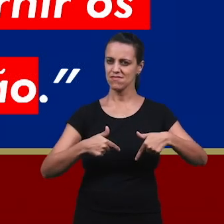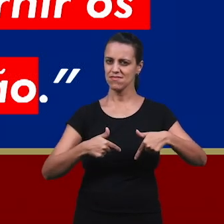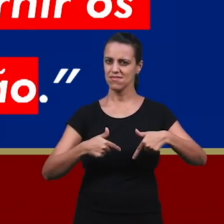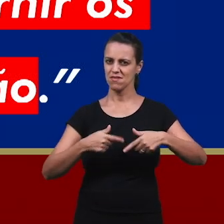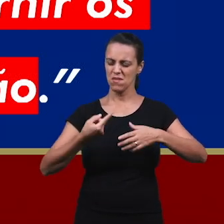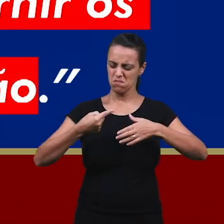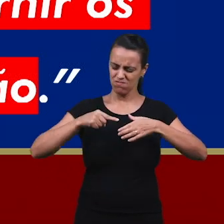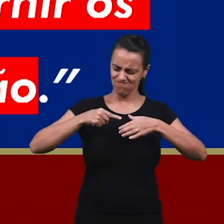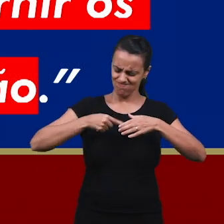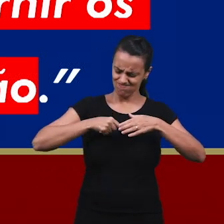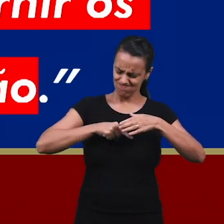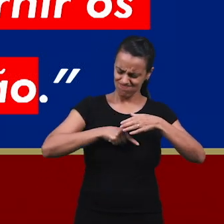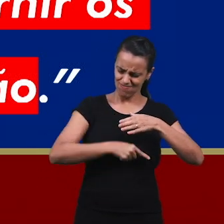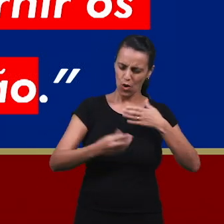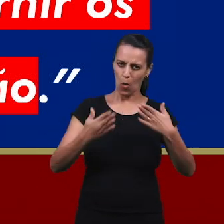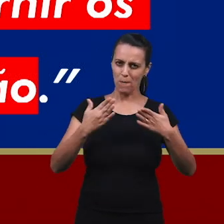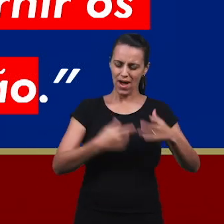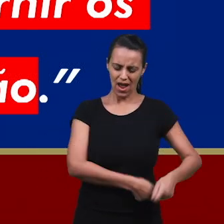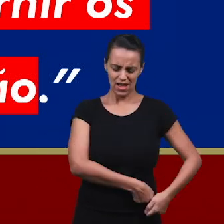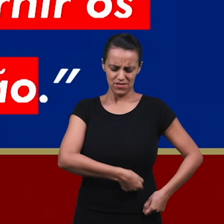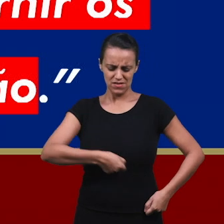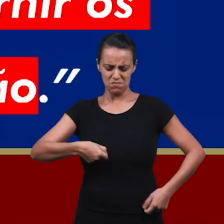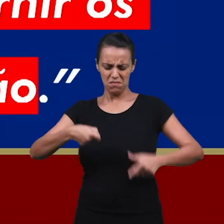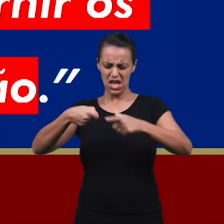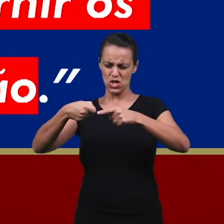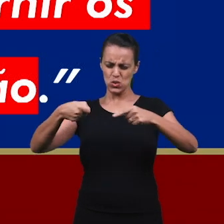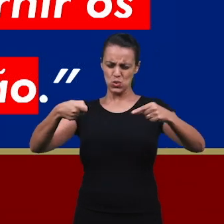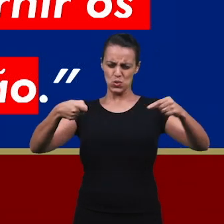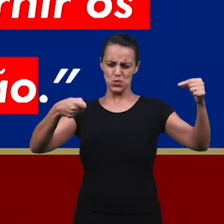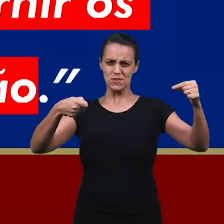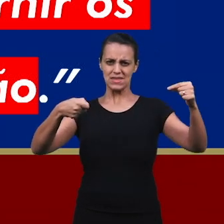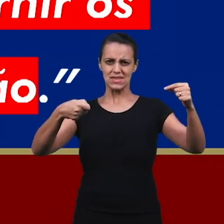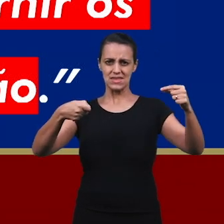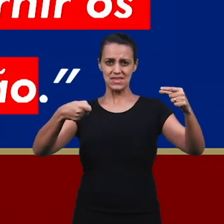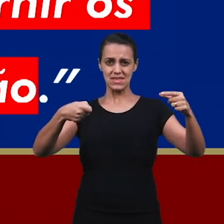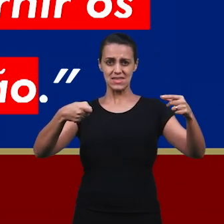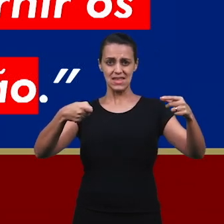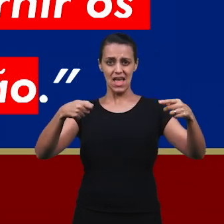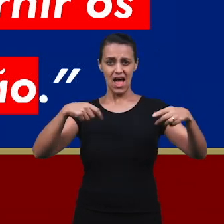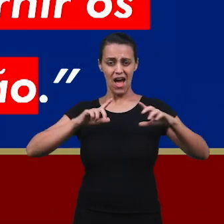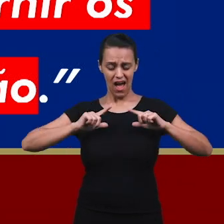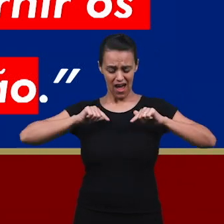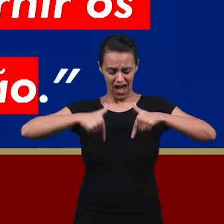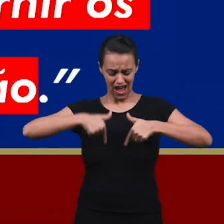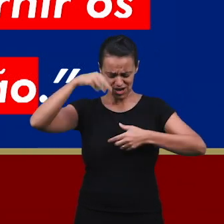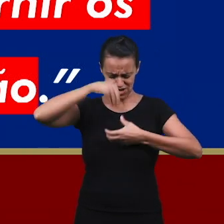l'épée de deux tranchants qui entre jusqu'à la division de l'âme et de l'esprit